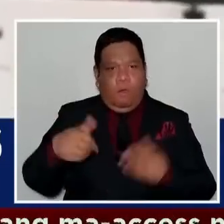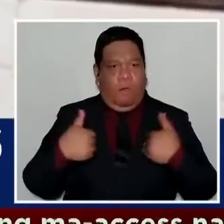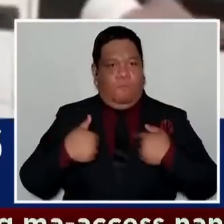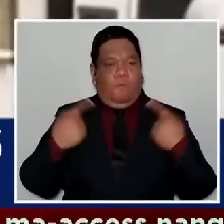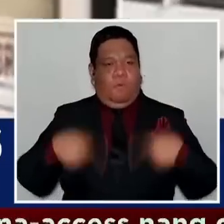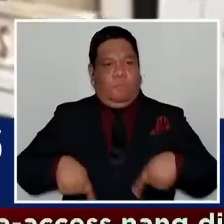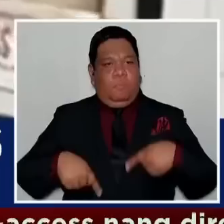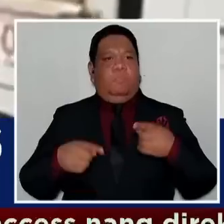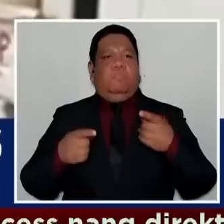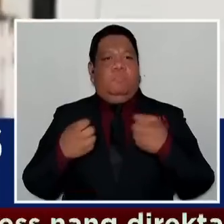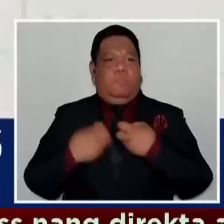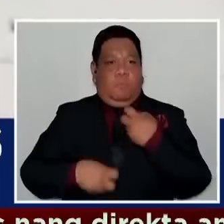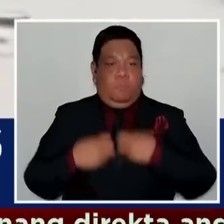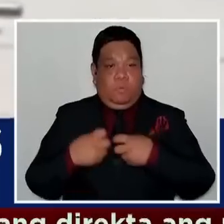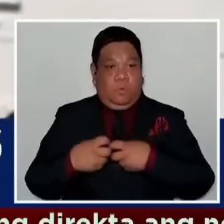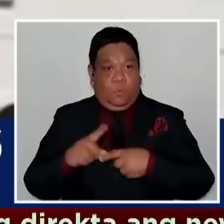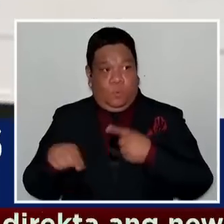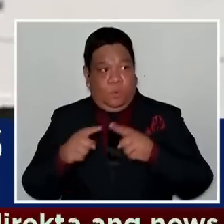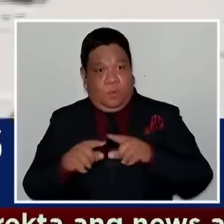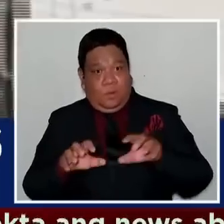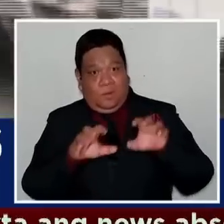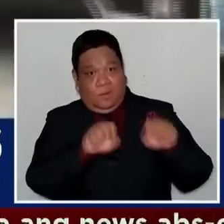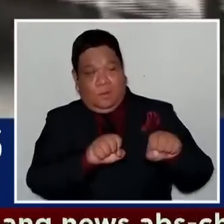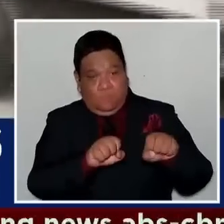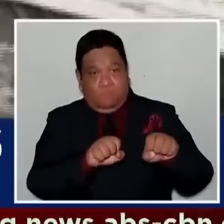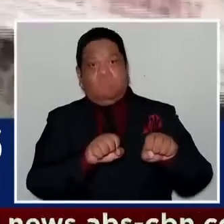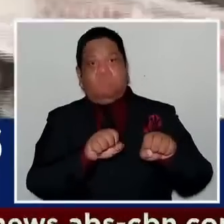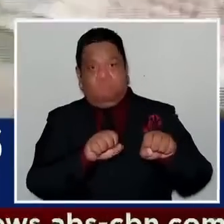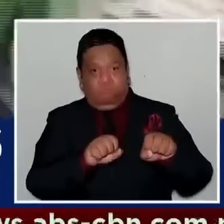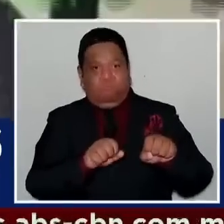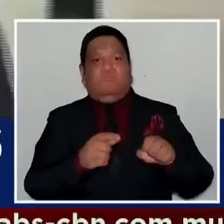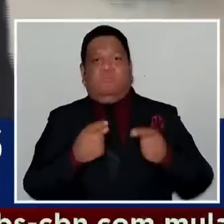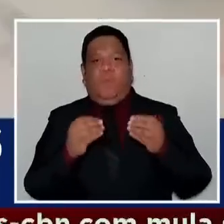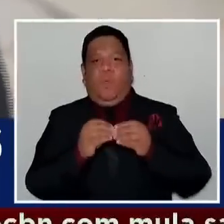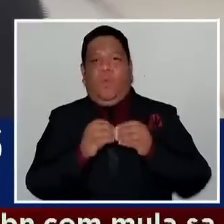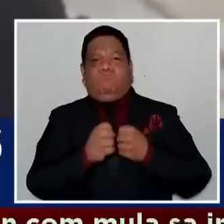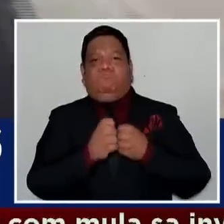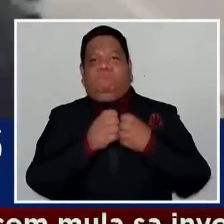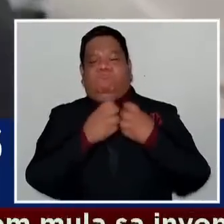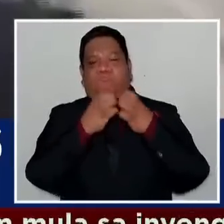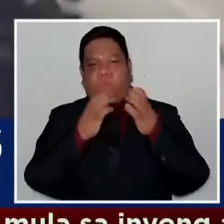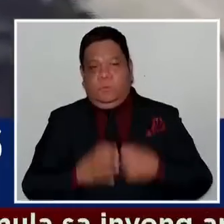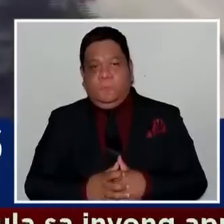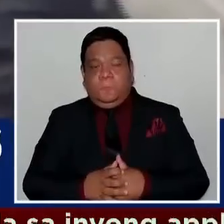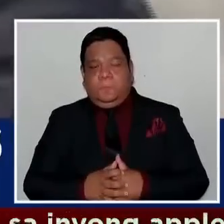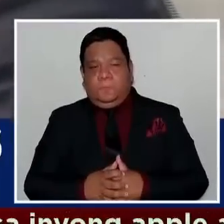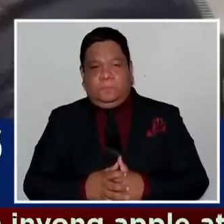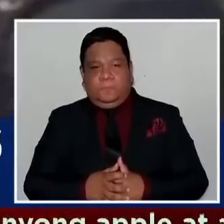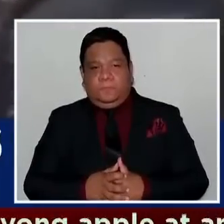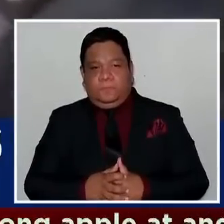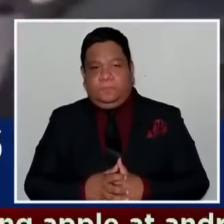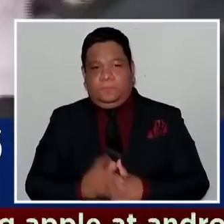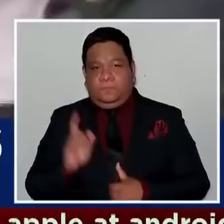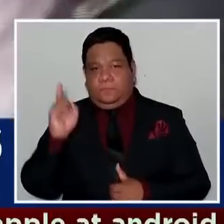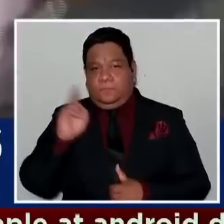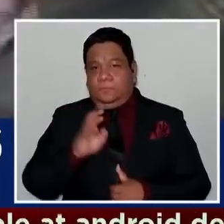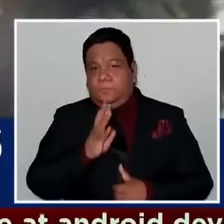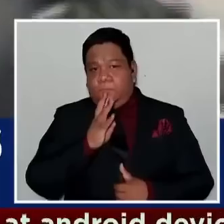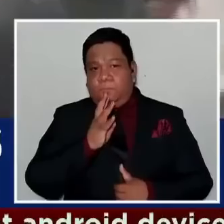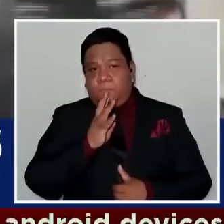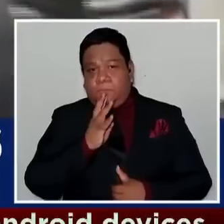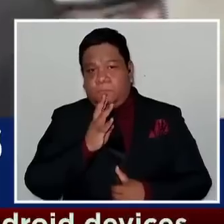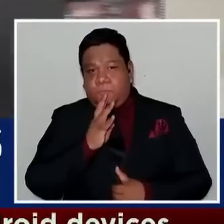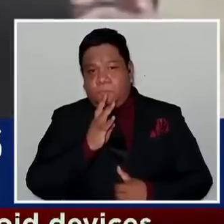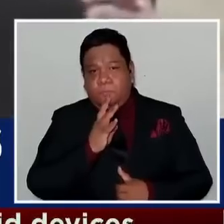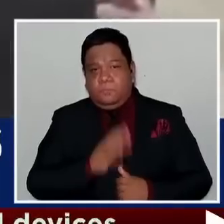yun si Sergeant Gina sa kasong direct assault. Baka may tuga! Wala akong tuga! Security! Wala akong tuga! May gawa sa'yo! May gawa lang